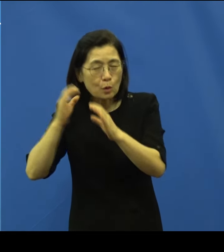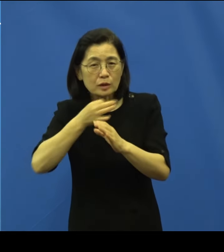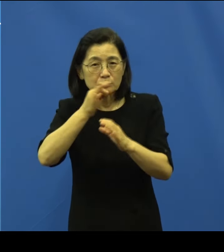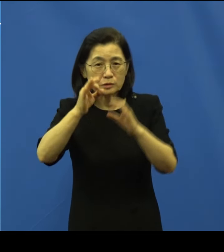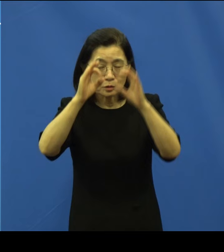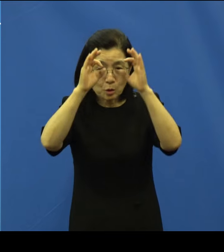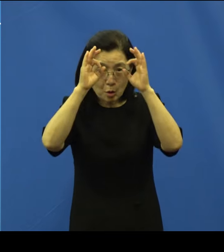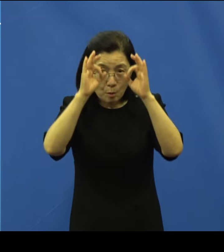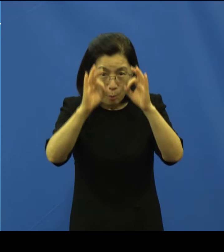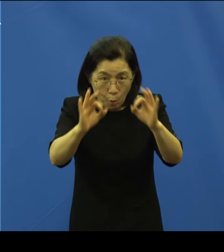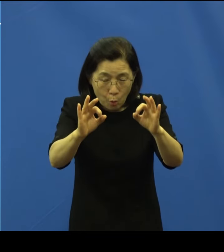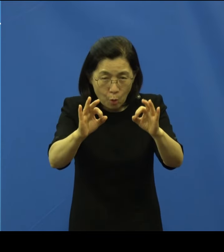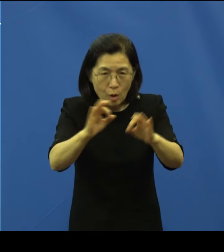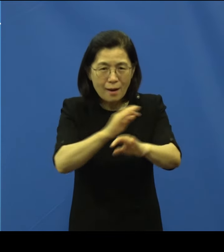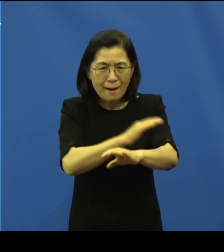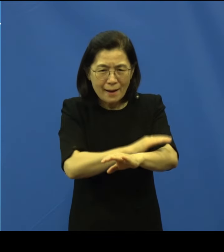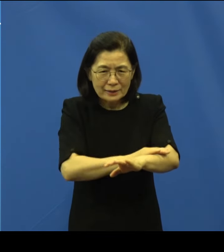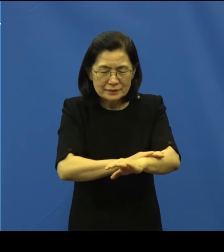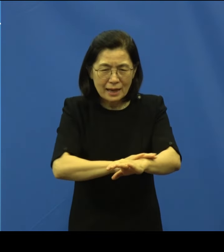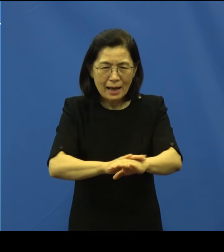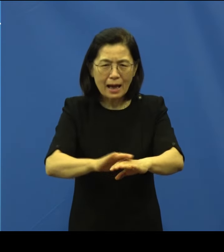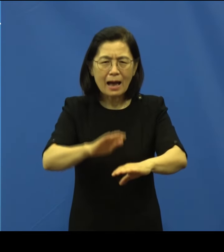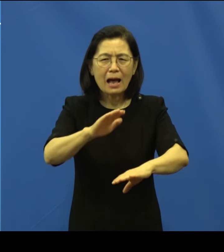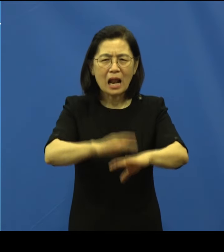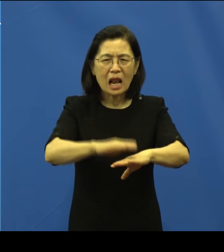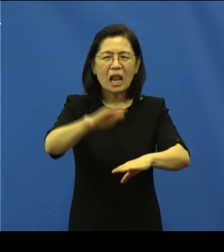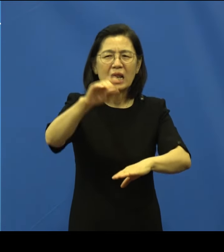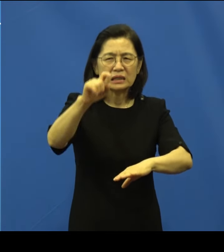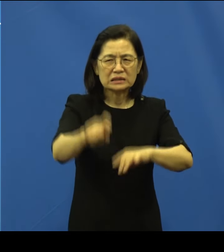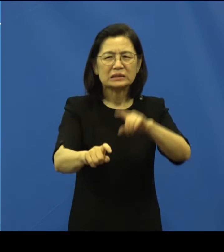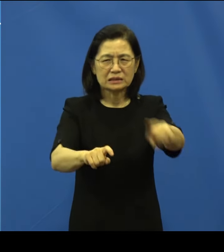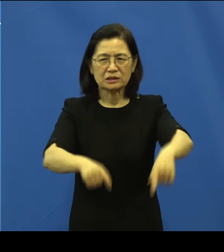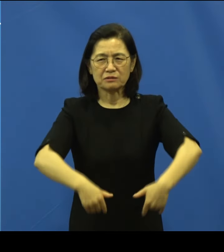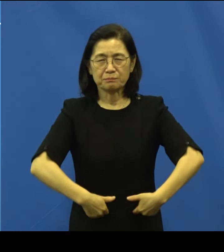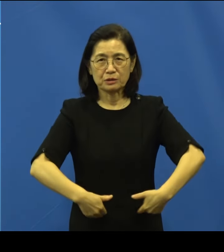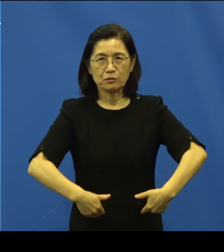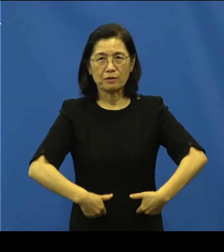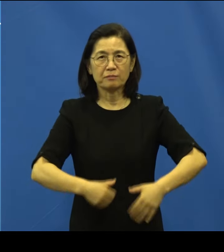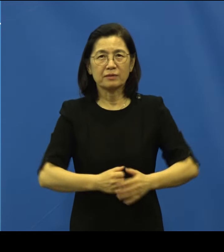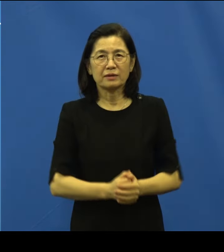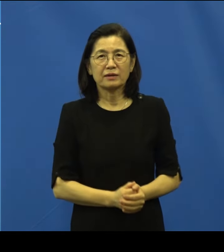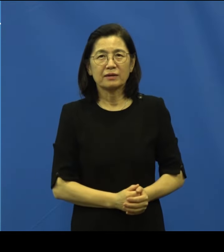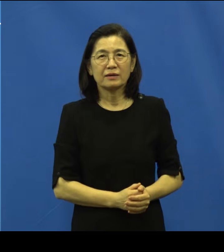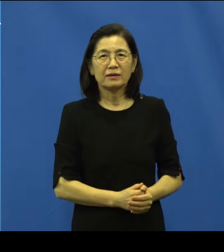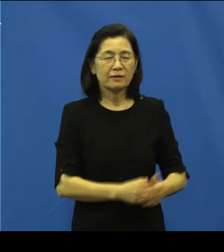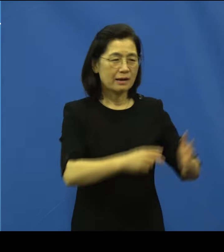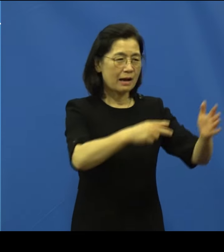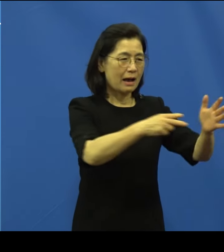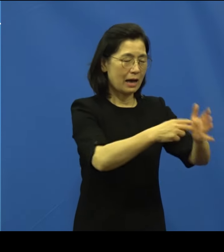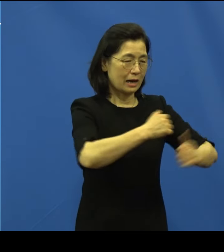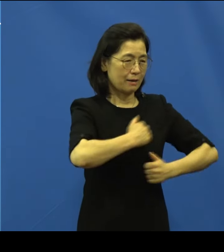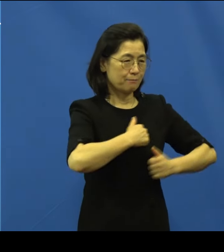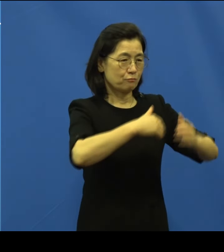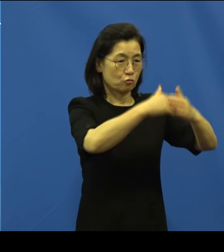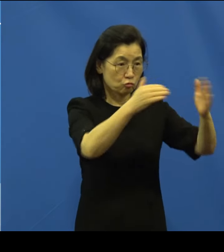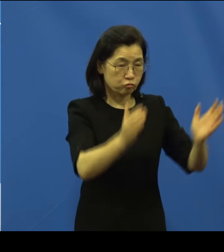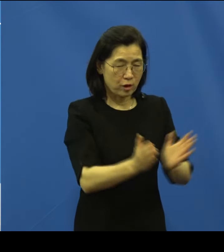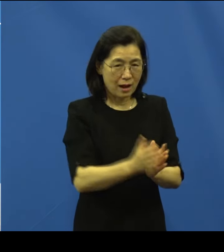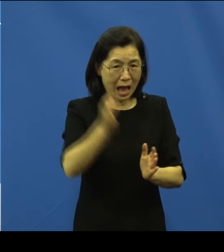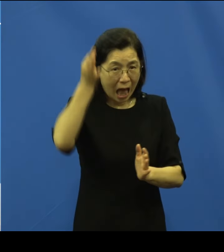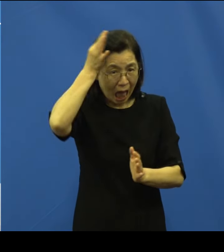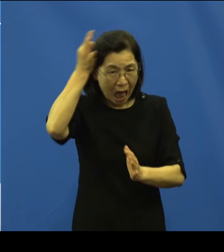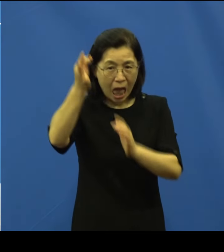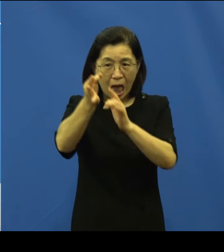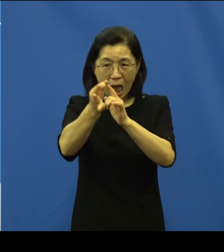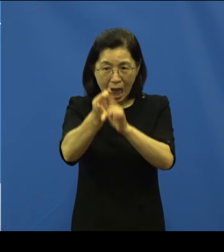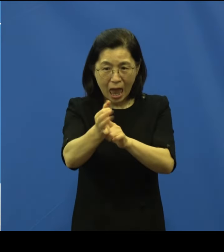한 국가에도 마찬가지예요. 자, 드디어 아람 군대가 엘리사를 둘러싸고 있죠. 14절에 왕이 이에